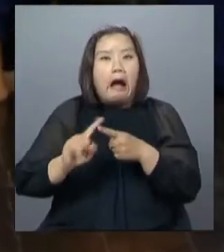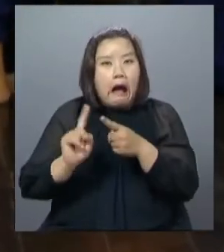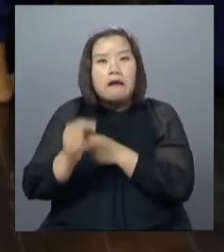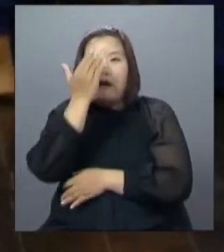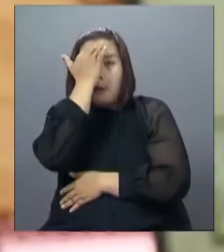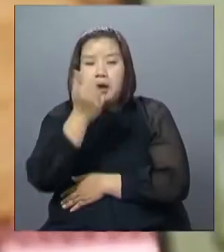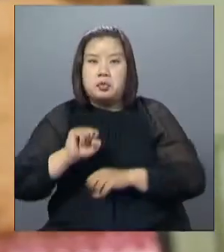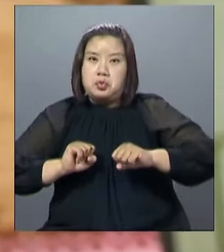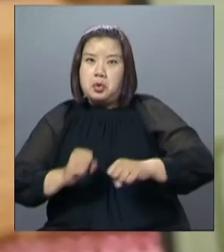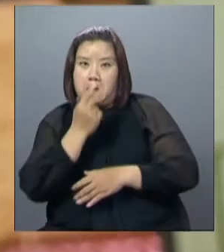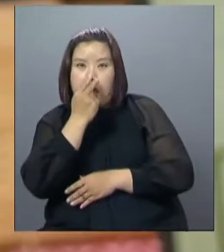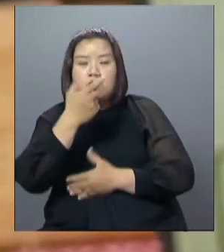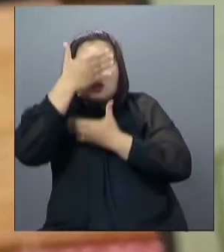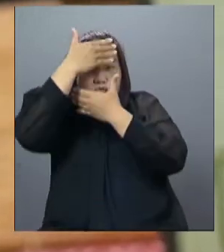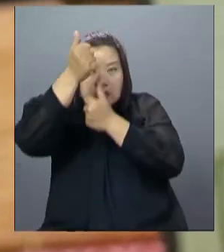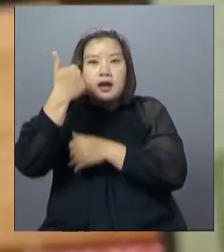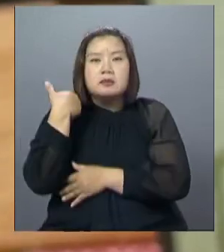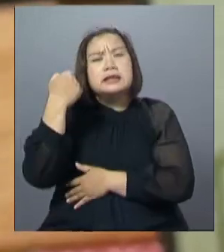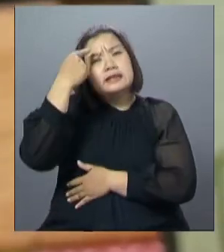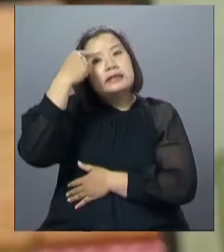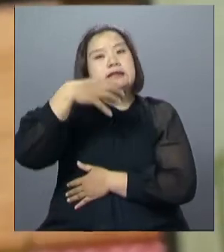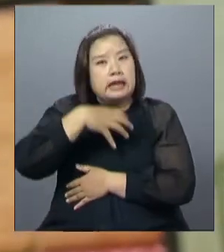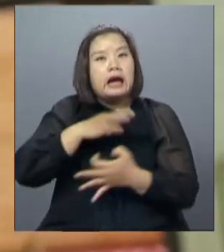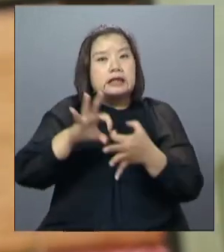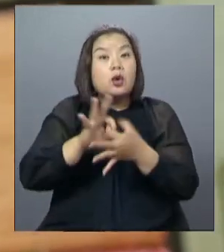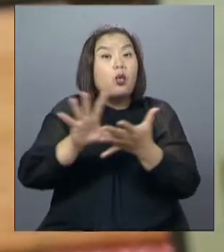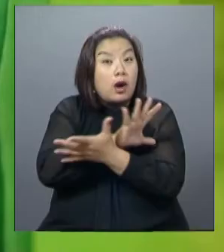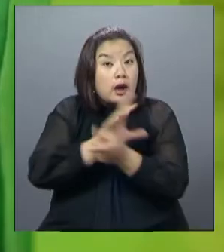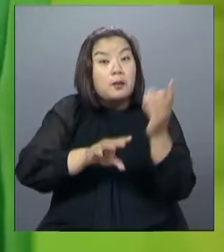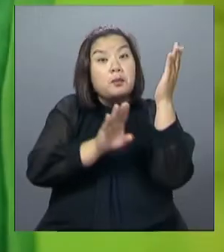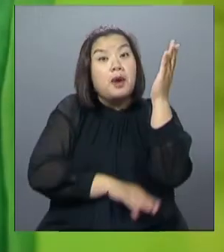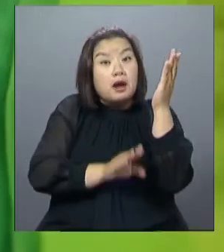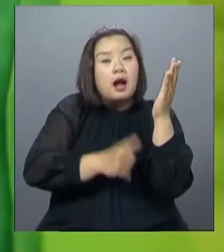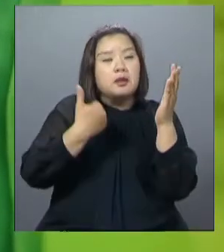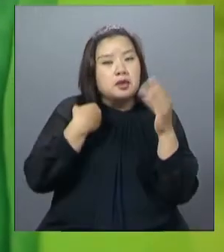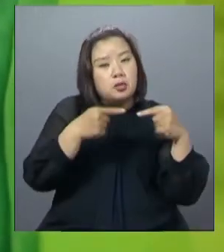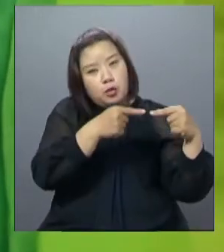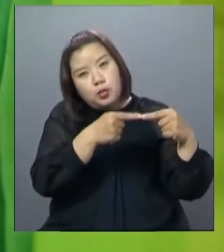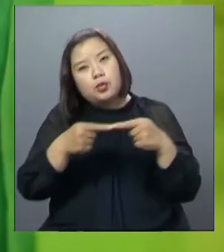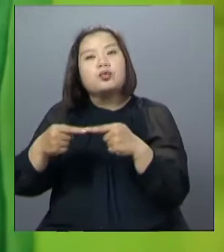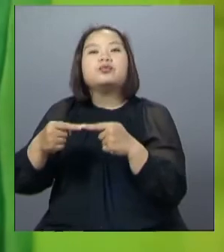ใหม่ให้ความสนใจและพร้อมที่จะสืบสานวัฒนธรรมประเพณีภาคใต้ต่อไป